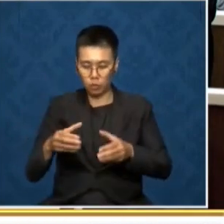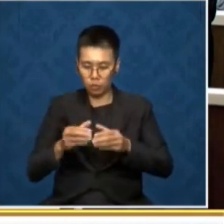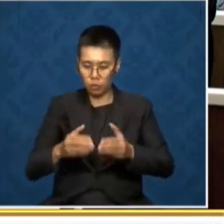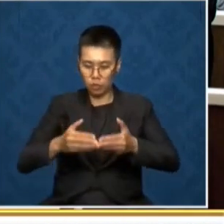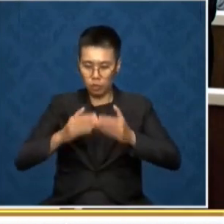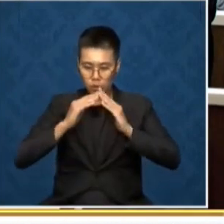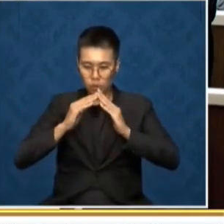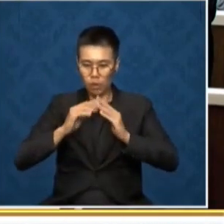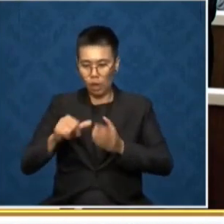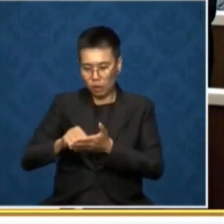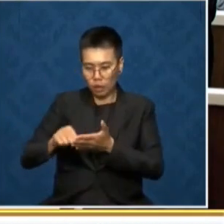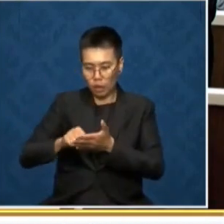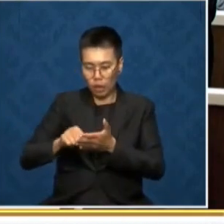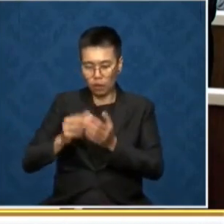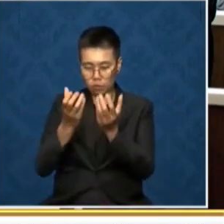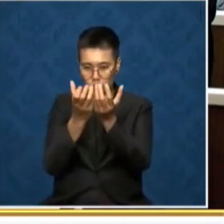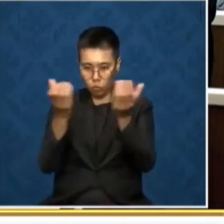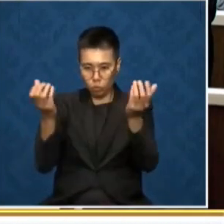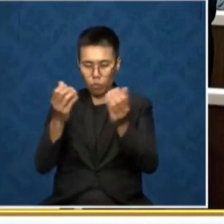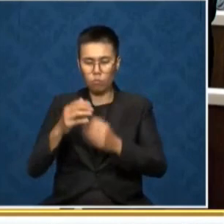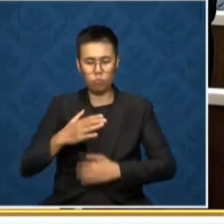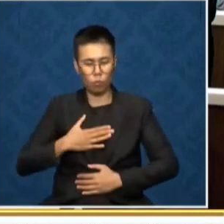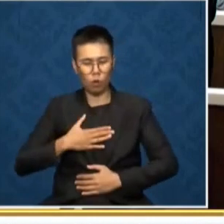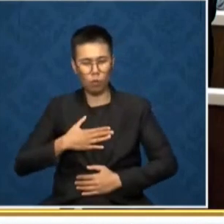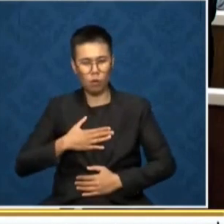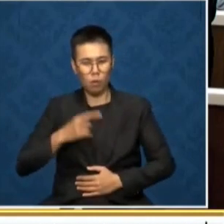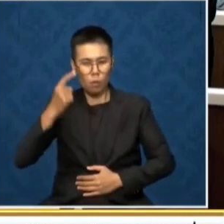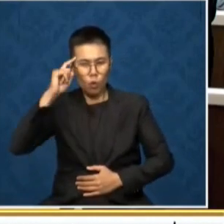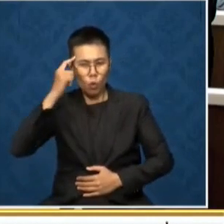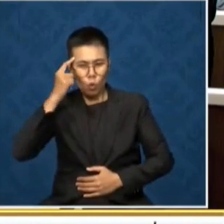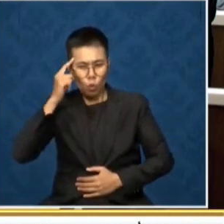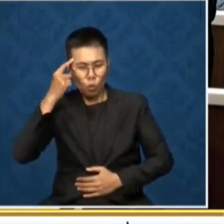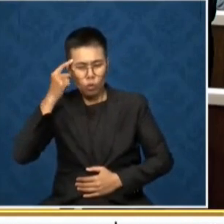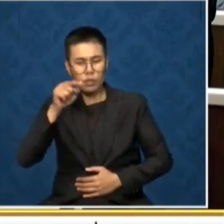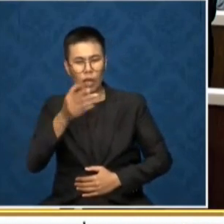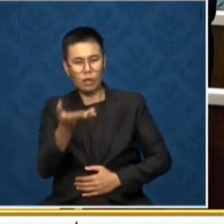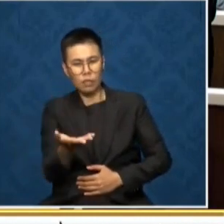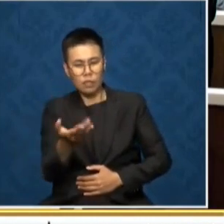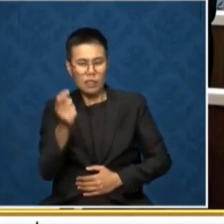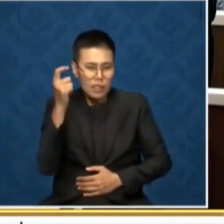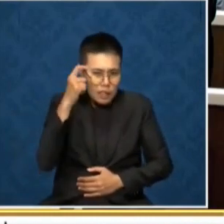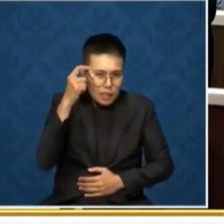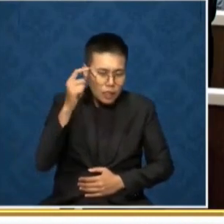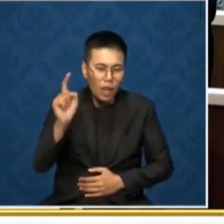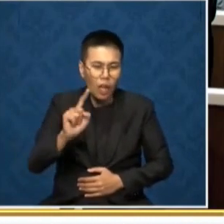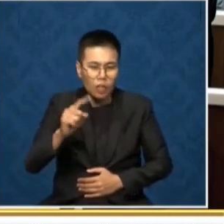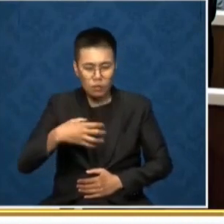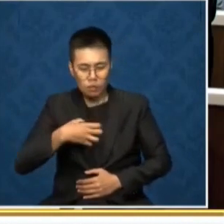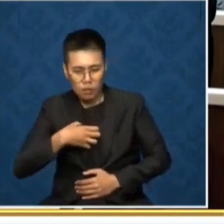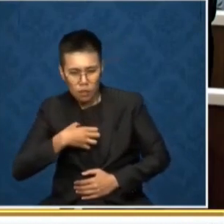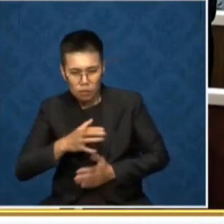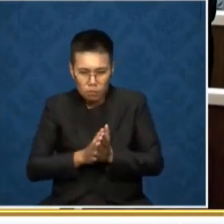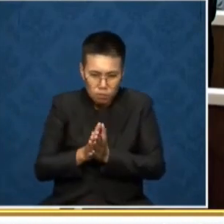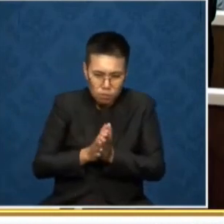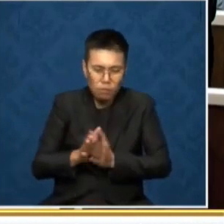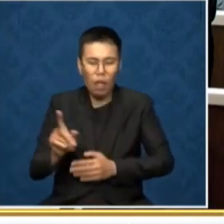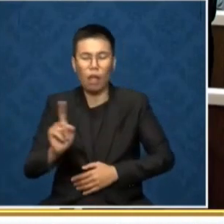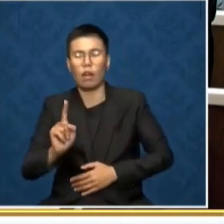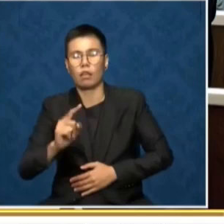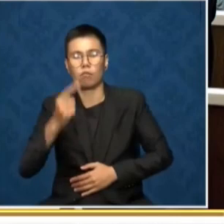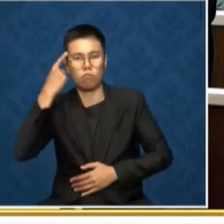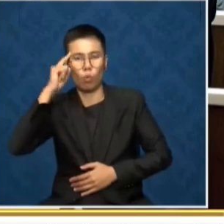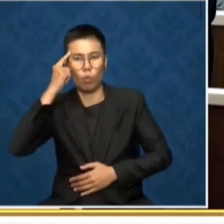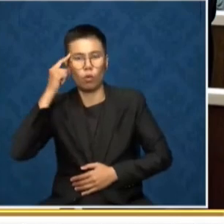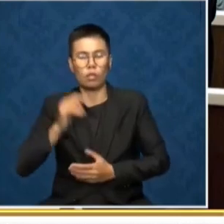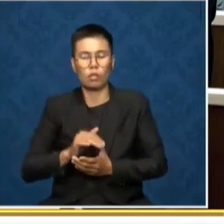ครับผมเองก็ไม่ทราบวัตถุประสงค์ที่แท้จริงของท่านครับว่าท่านมีความต้องการอะไรกันแน่ครับ